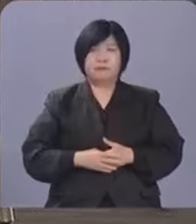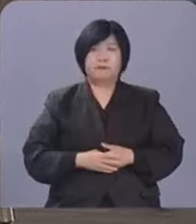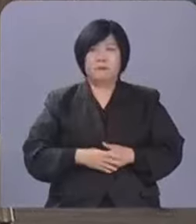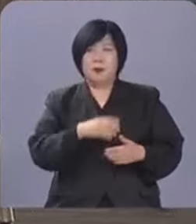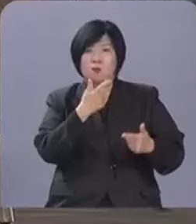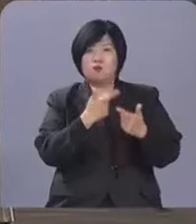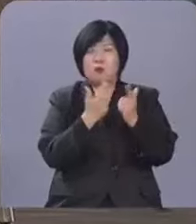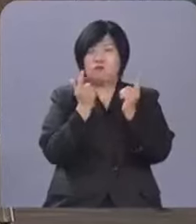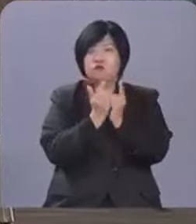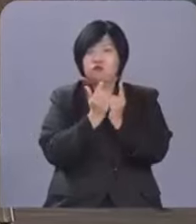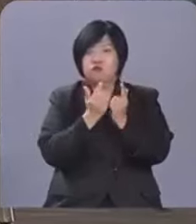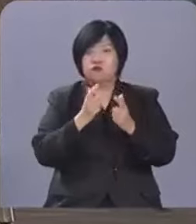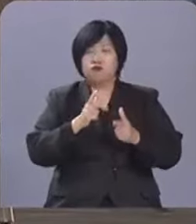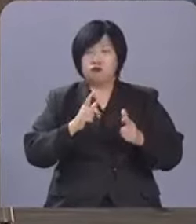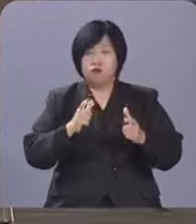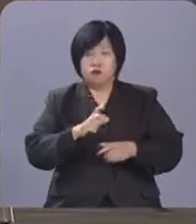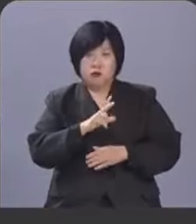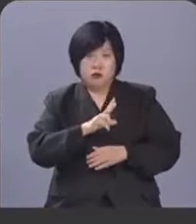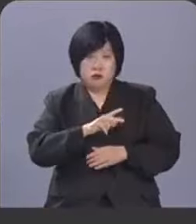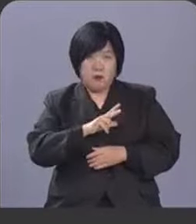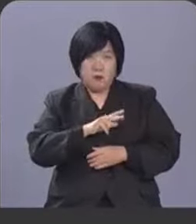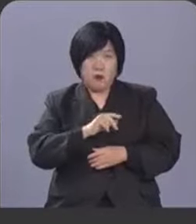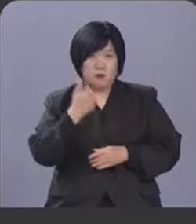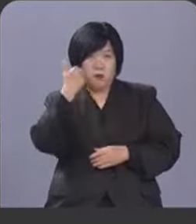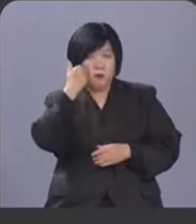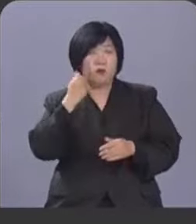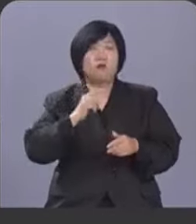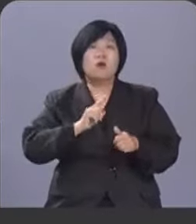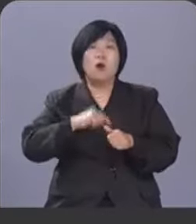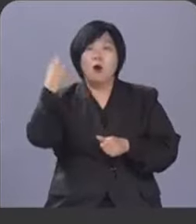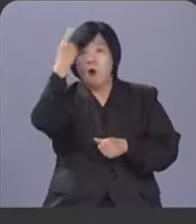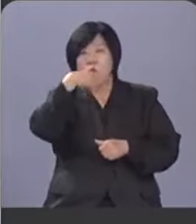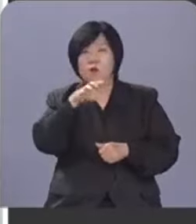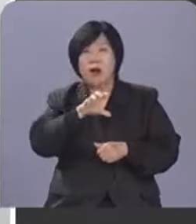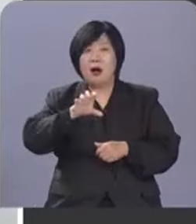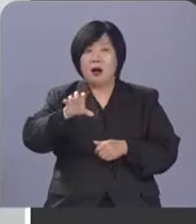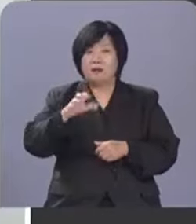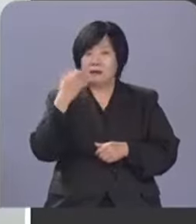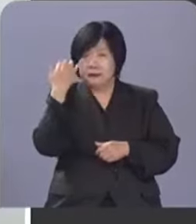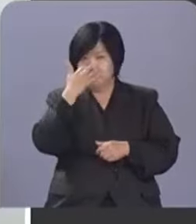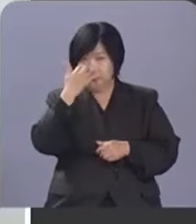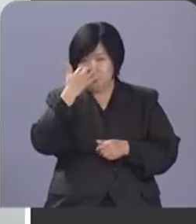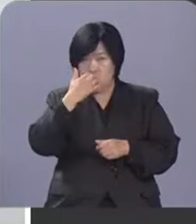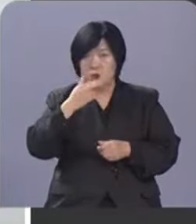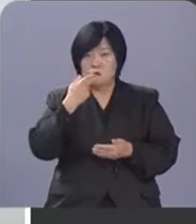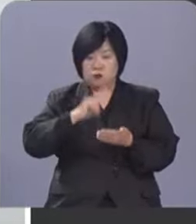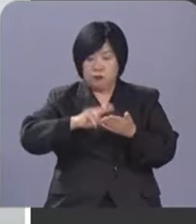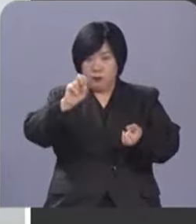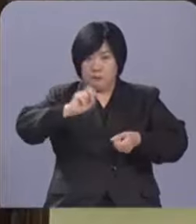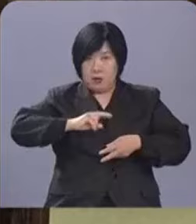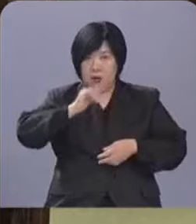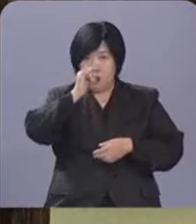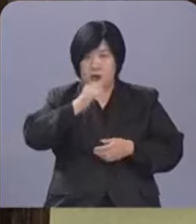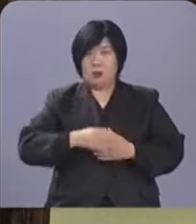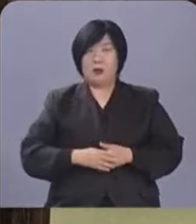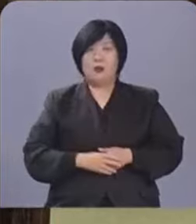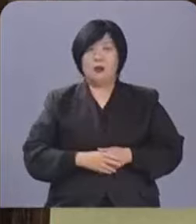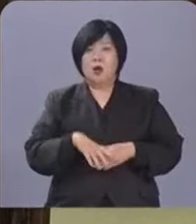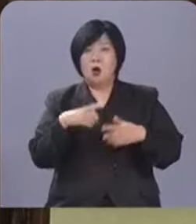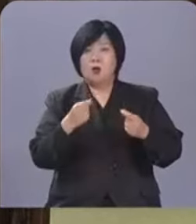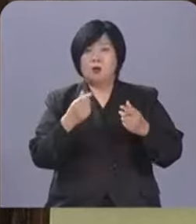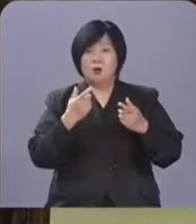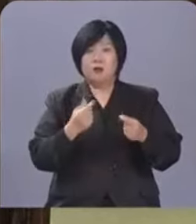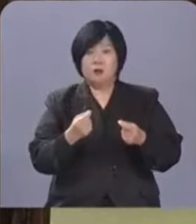부산 북구 의회의 한 의원은 지난 5월 자신의 얼굴을 합성한 디페이 음란물을 우편으로 받기도 했습니다 이처럼